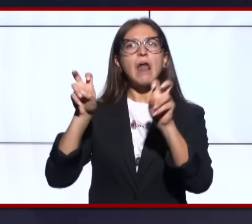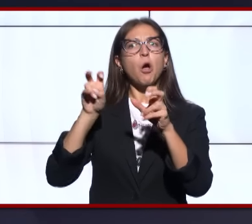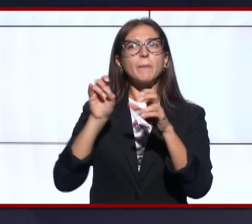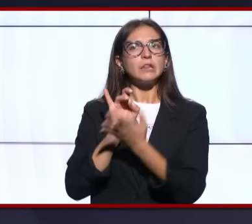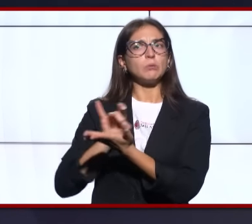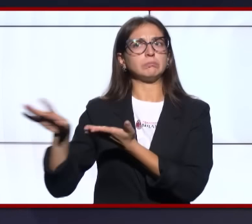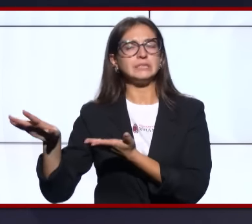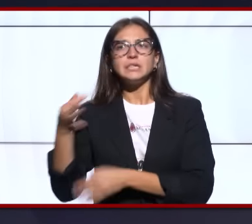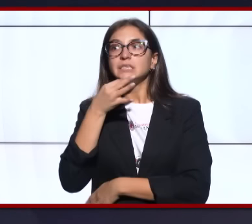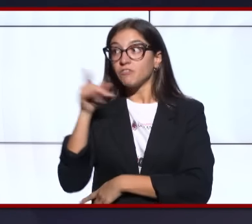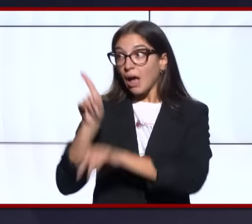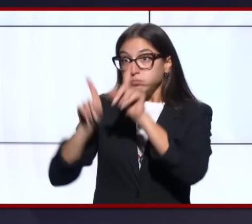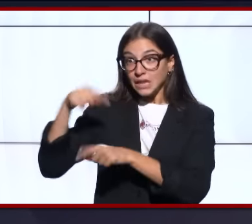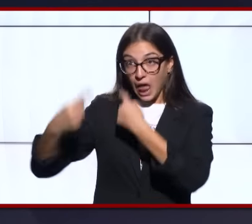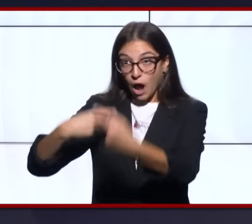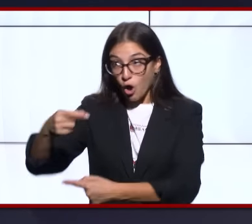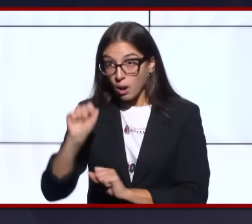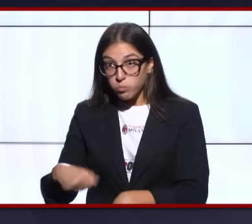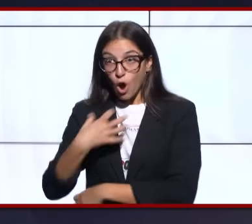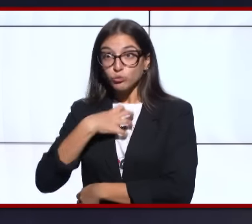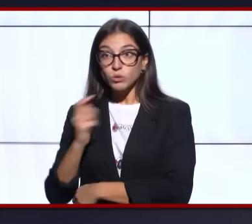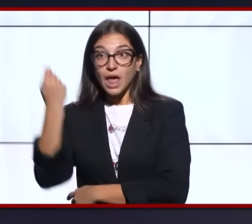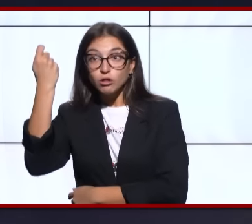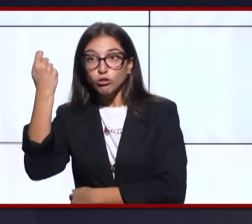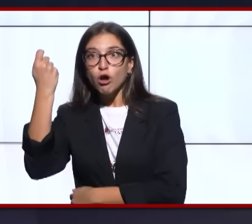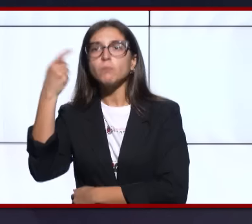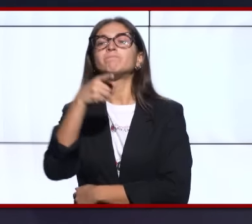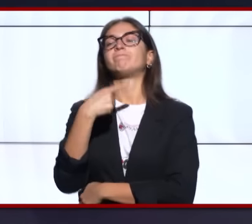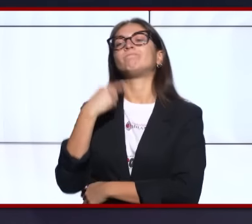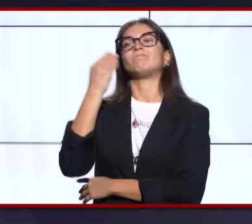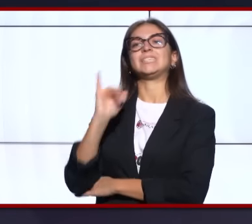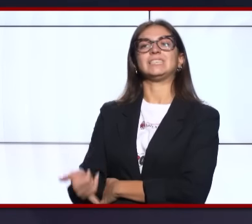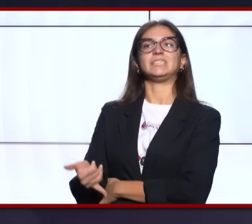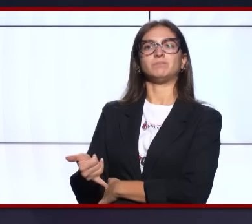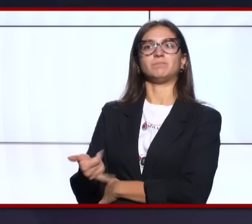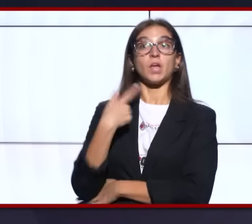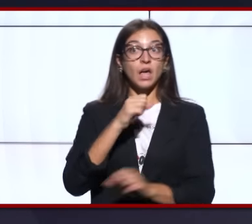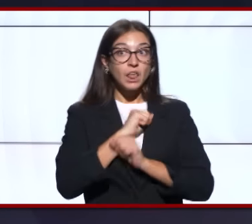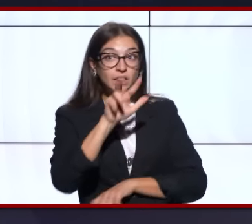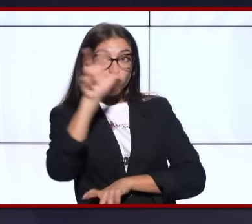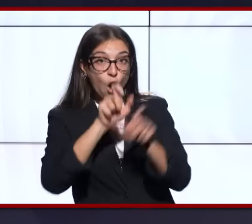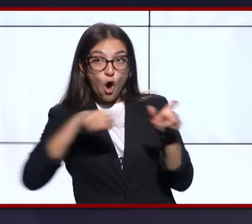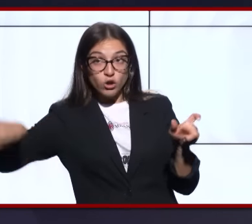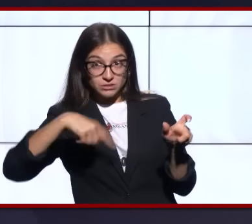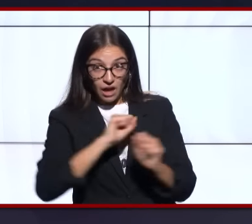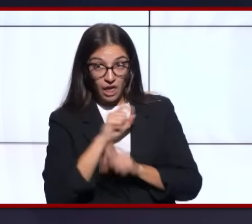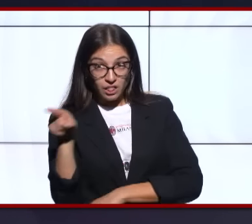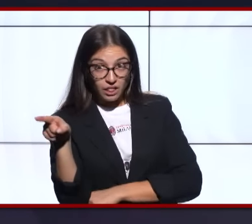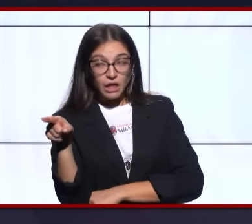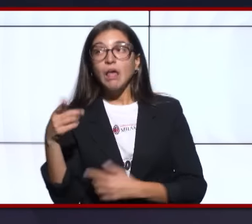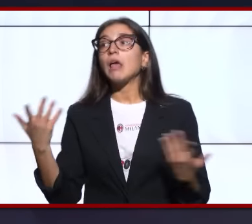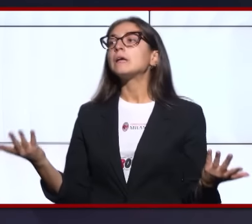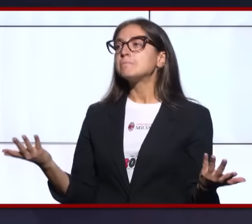ancora in corsa per lo scudetto Per me sì perché devono crederci i tifosi per Sì perché devono